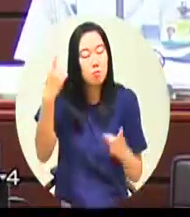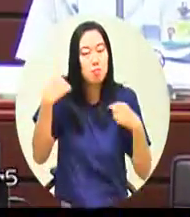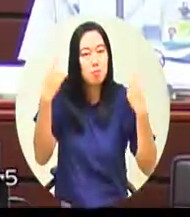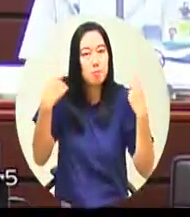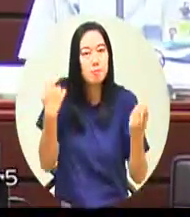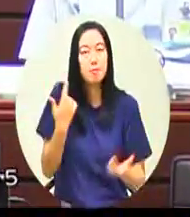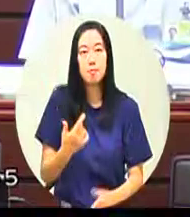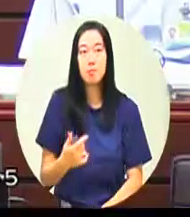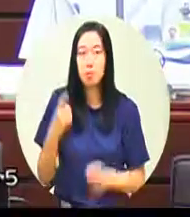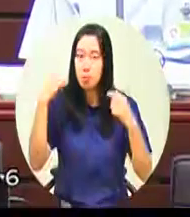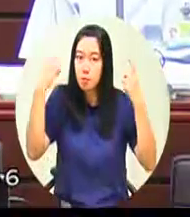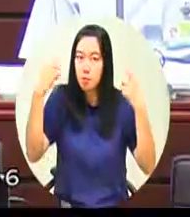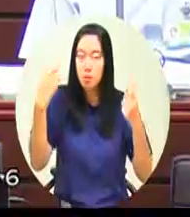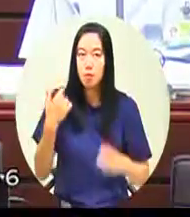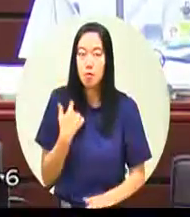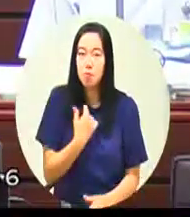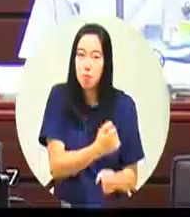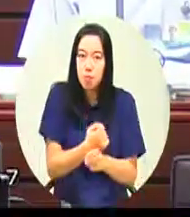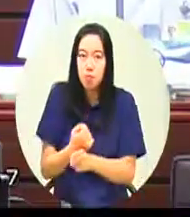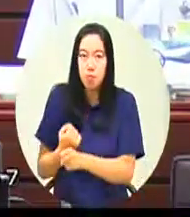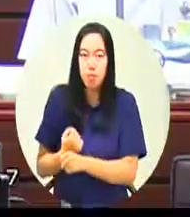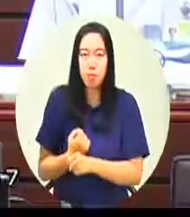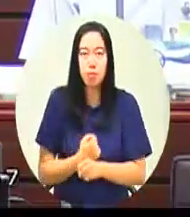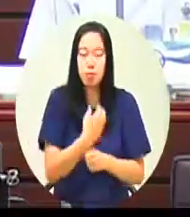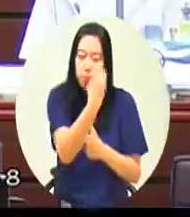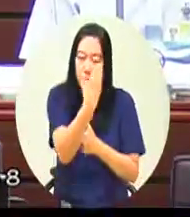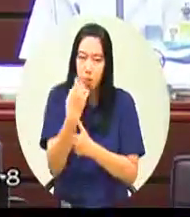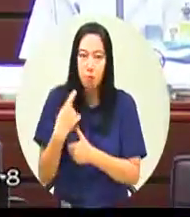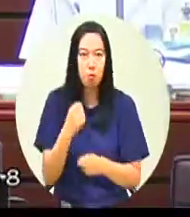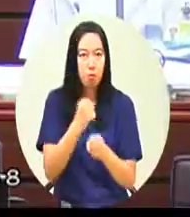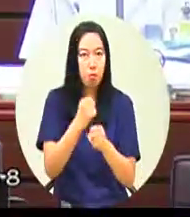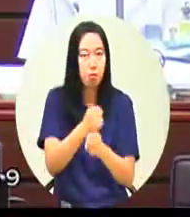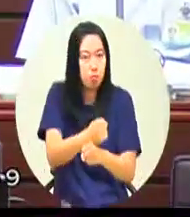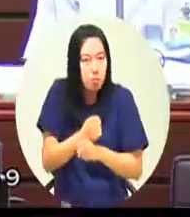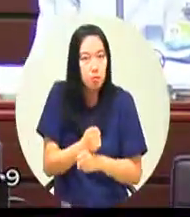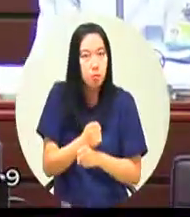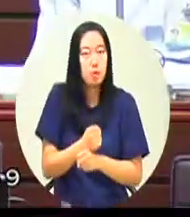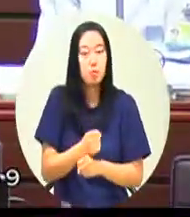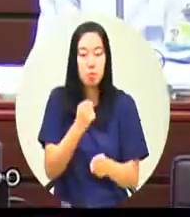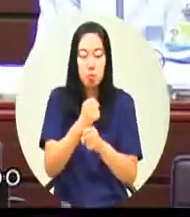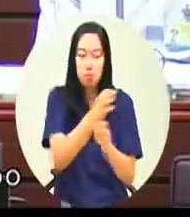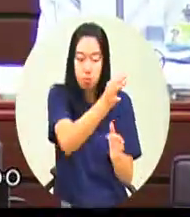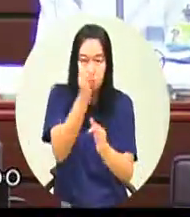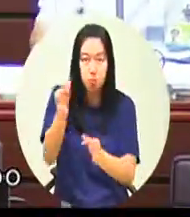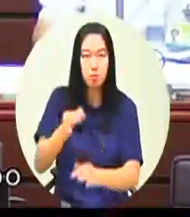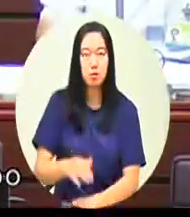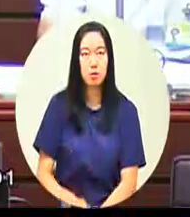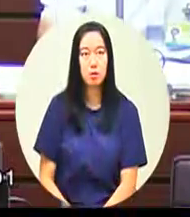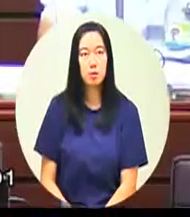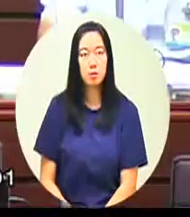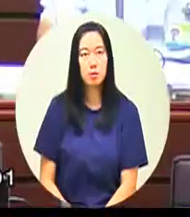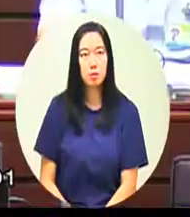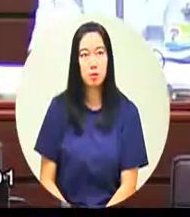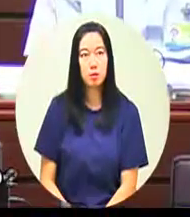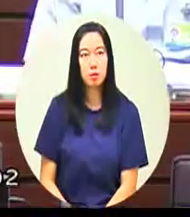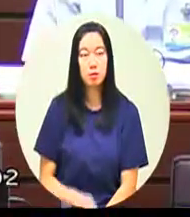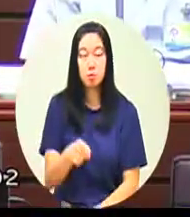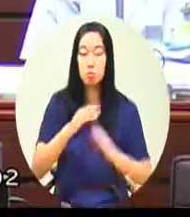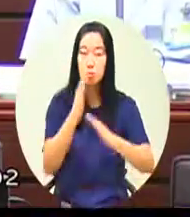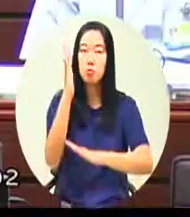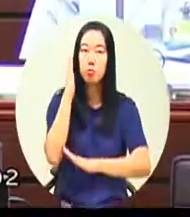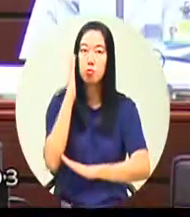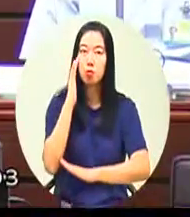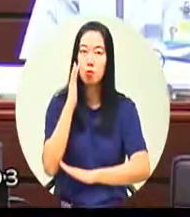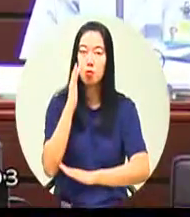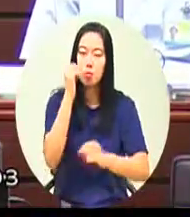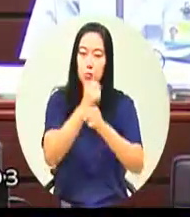极来警惕家己诶，做好这个工课。那么嘛，毋是袂使讲，市政府伫执行一个任